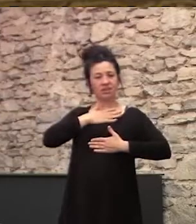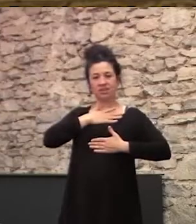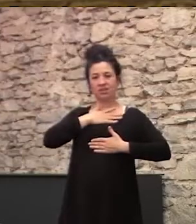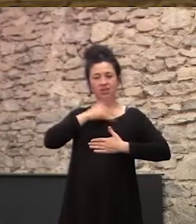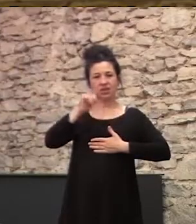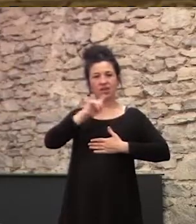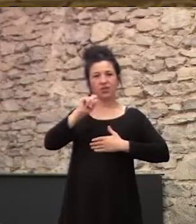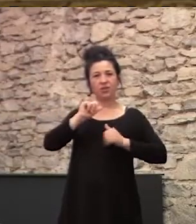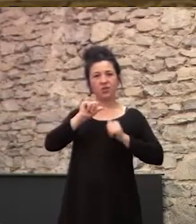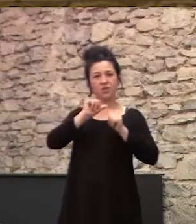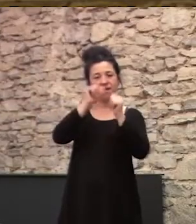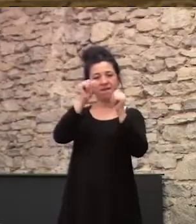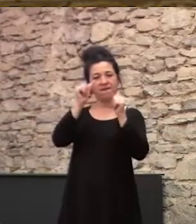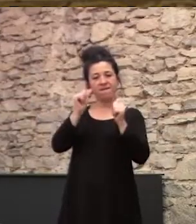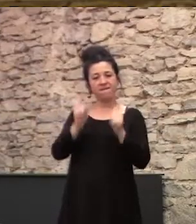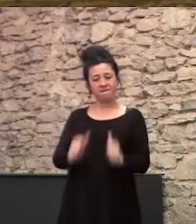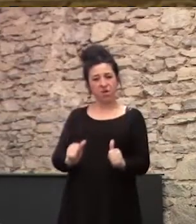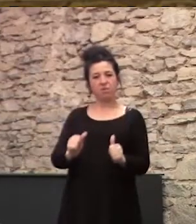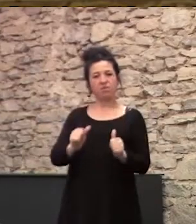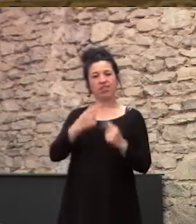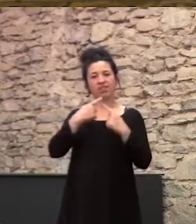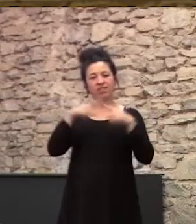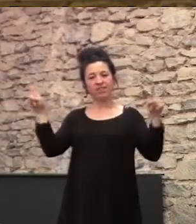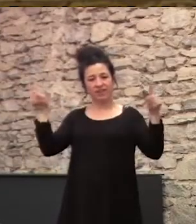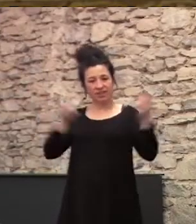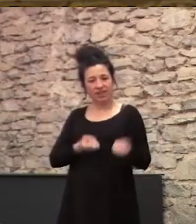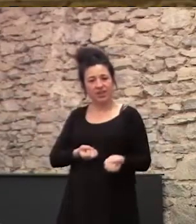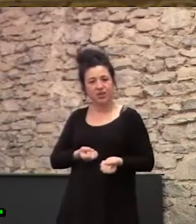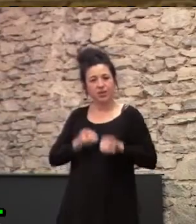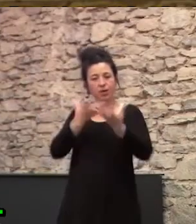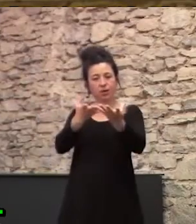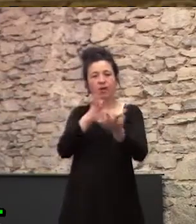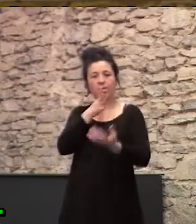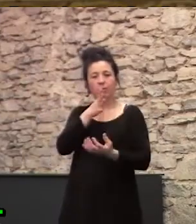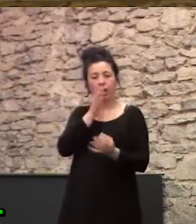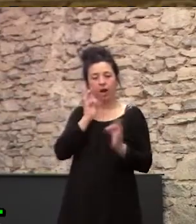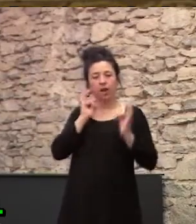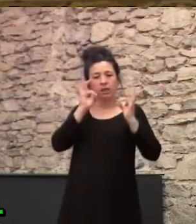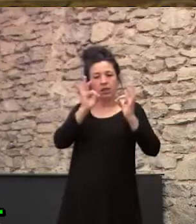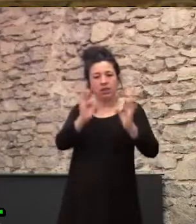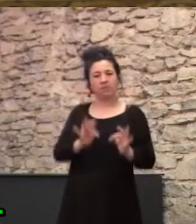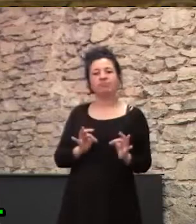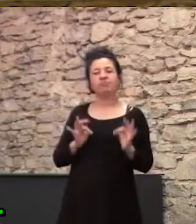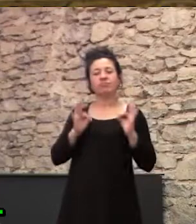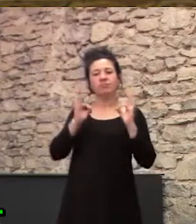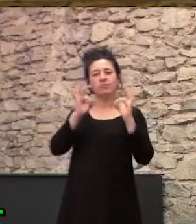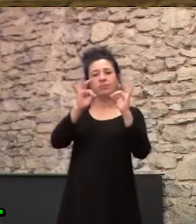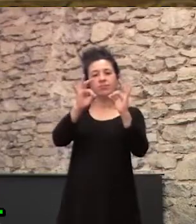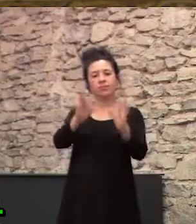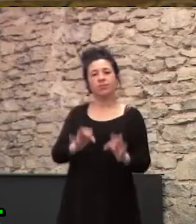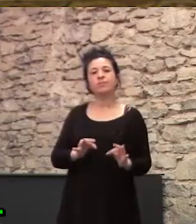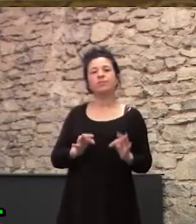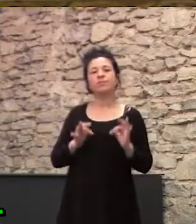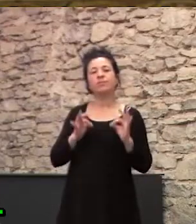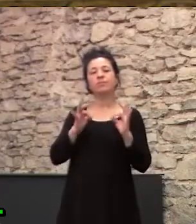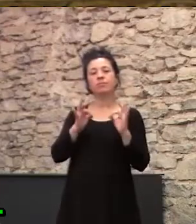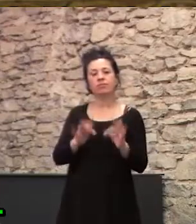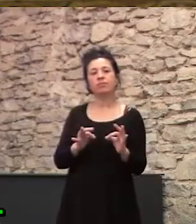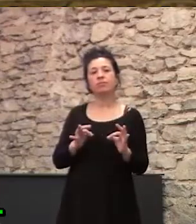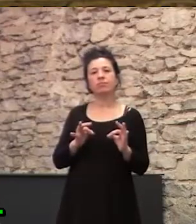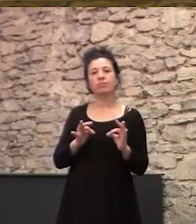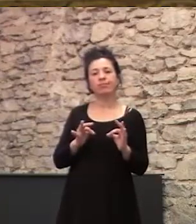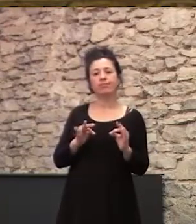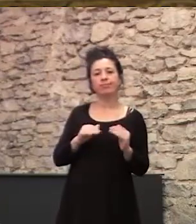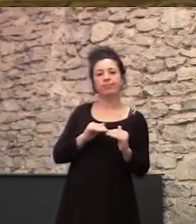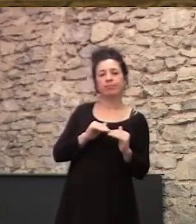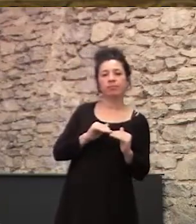kontatu alizateko hori, bai. Eta ez beti, oza, nabarmen tonu askoz amorratuagoa da